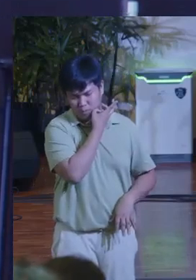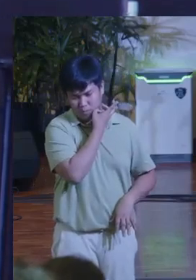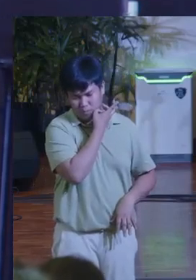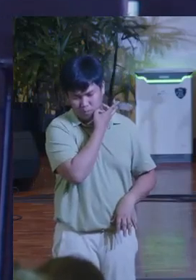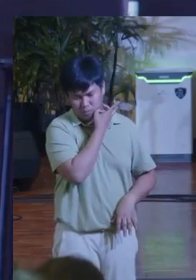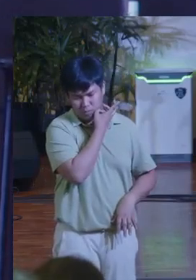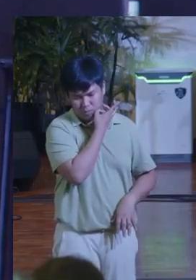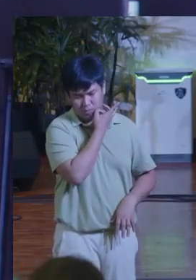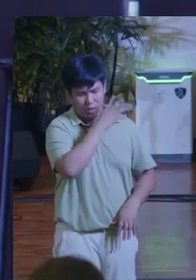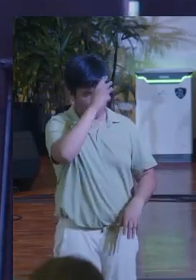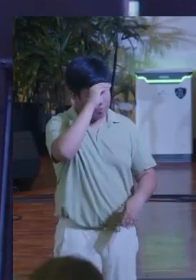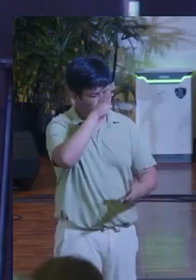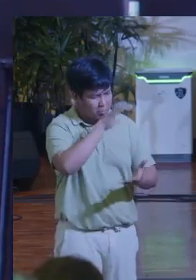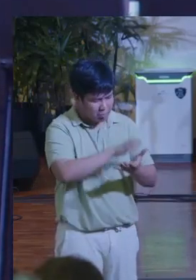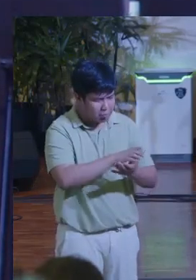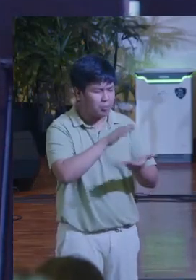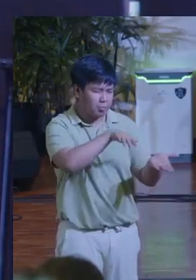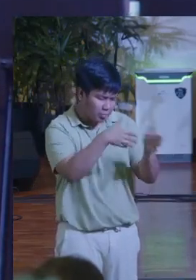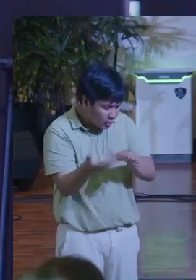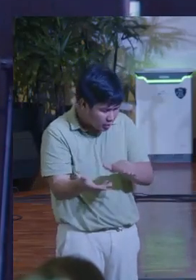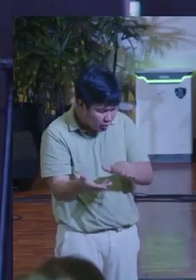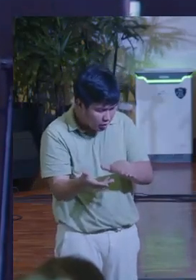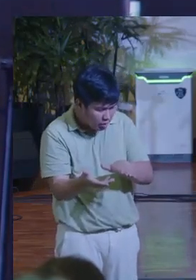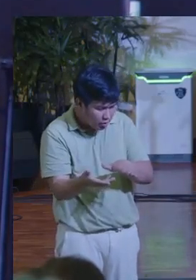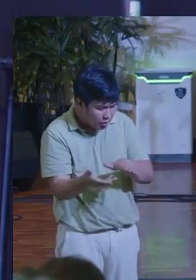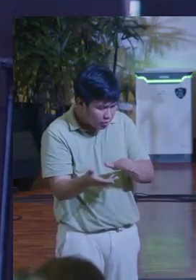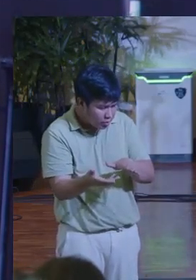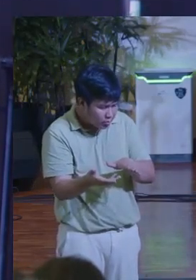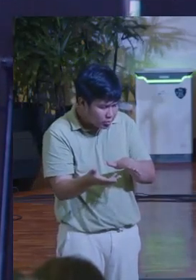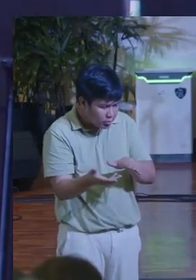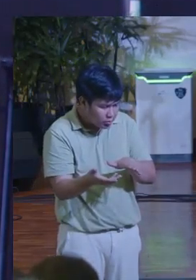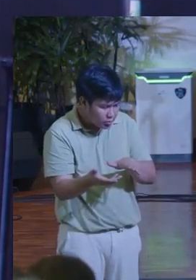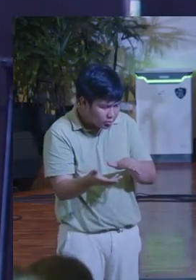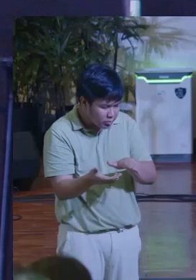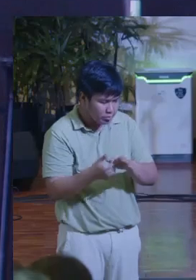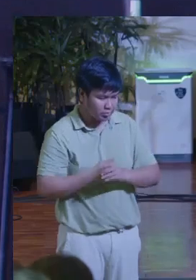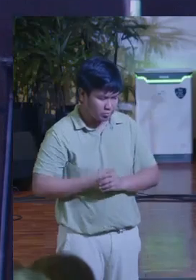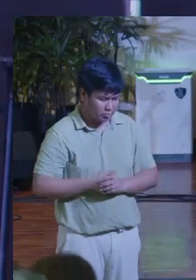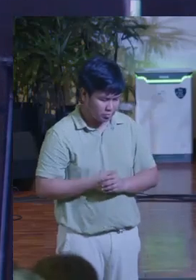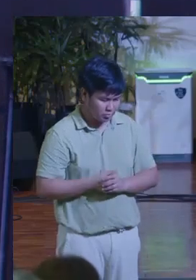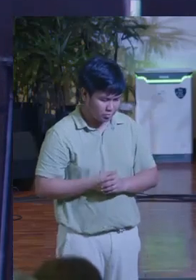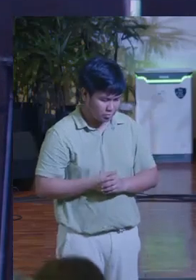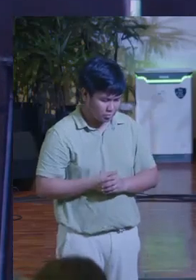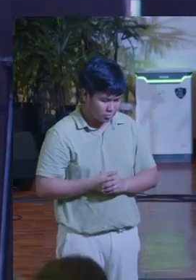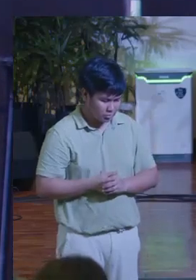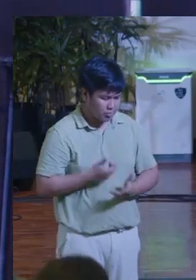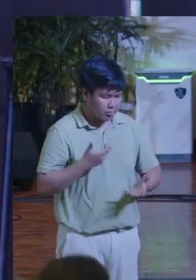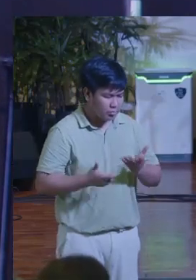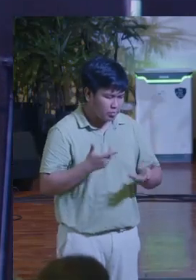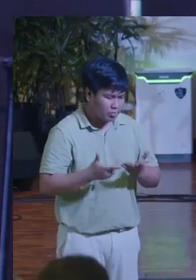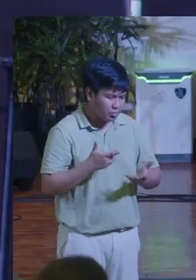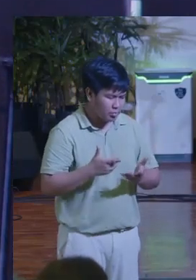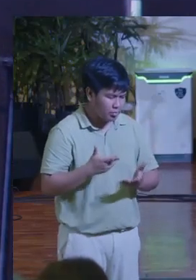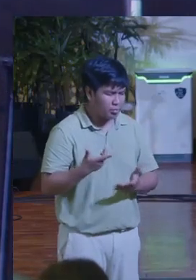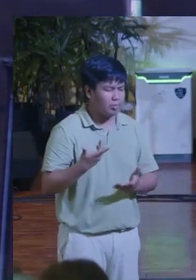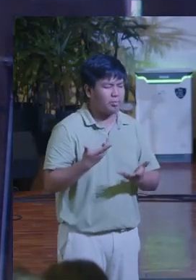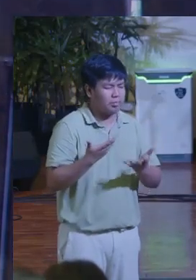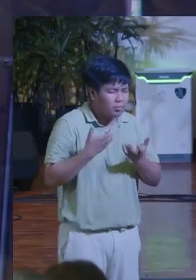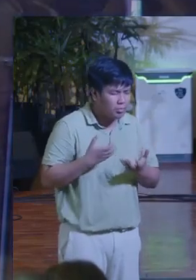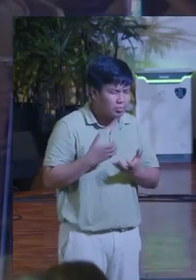at namimiss na ang kanilang